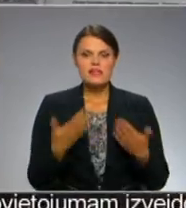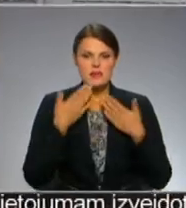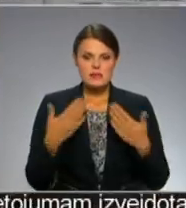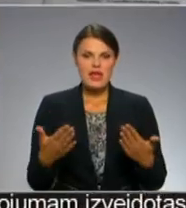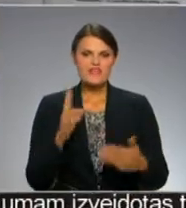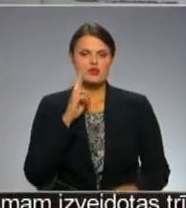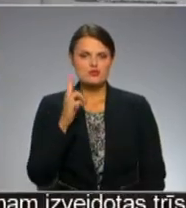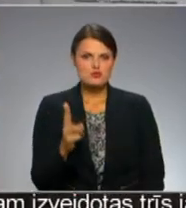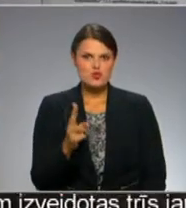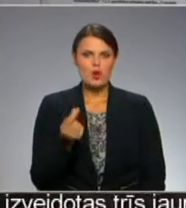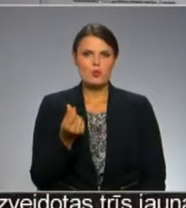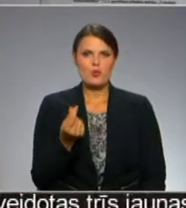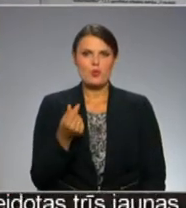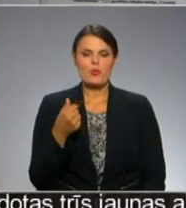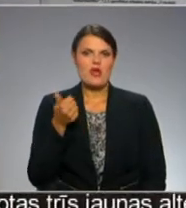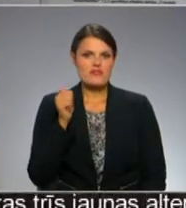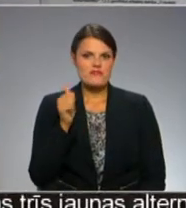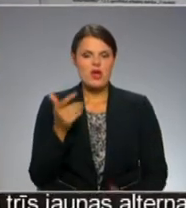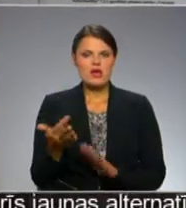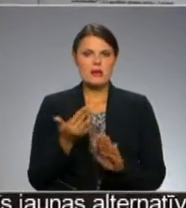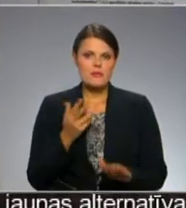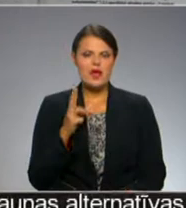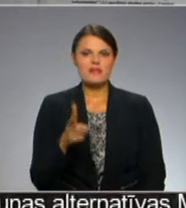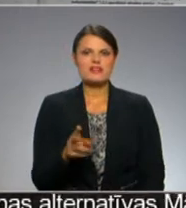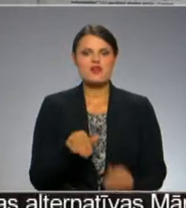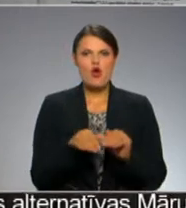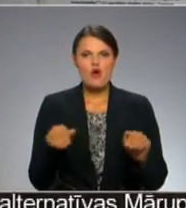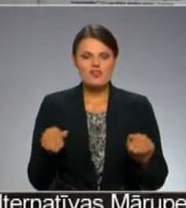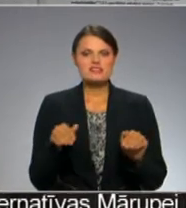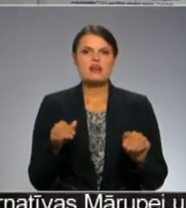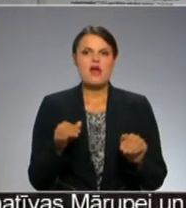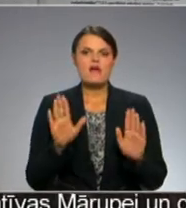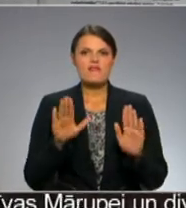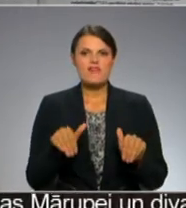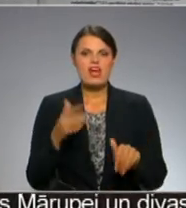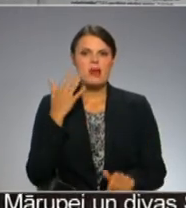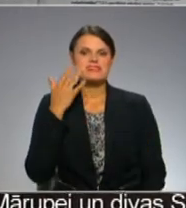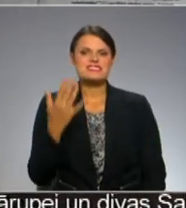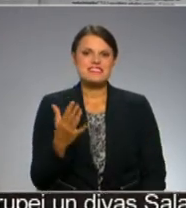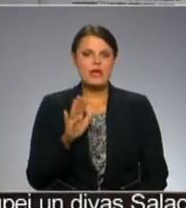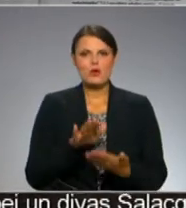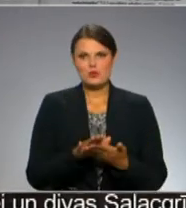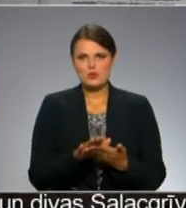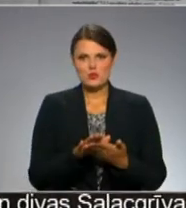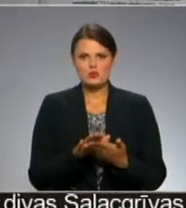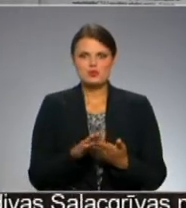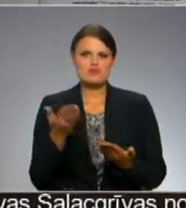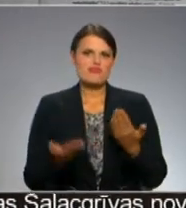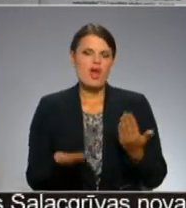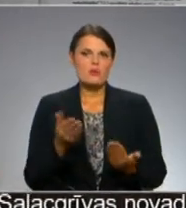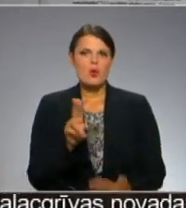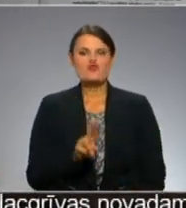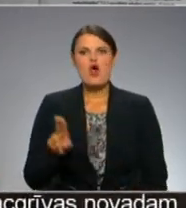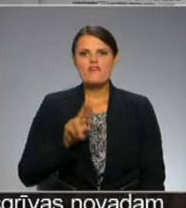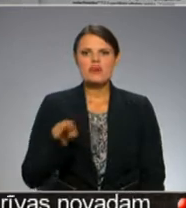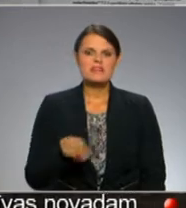pēdējais solījums nu pat vakar pienāca, kad oficiāli, kad varam cerēt uz varbūt